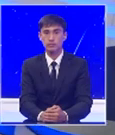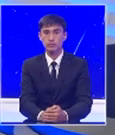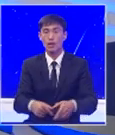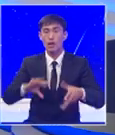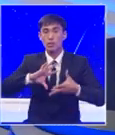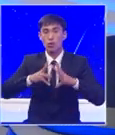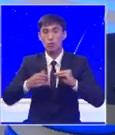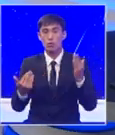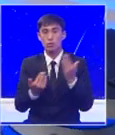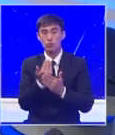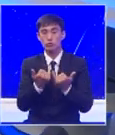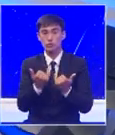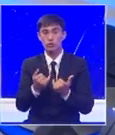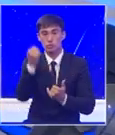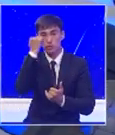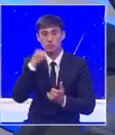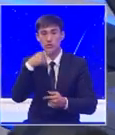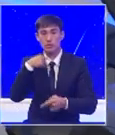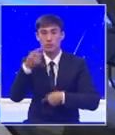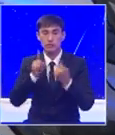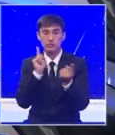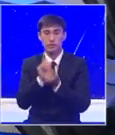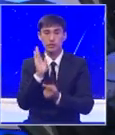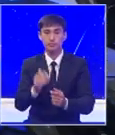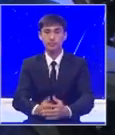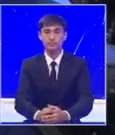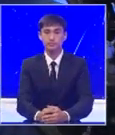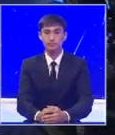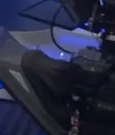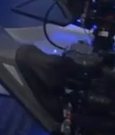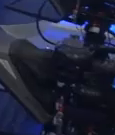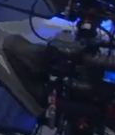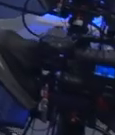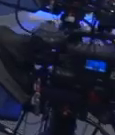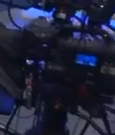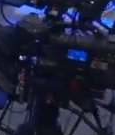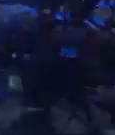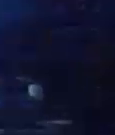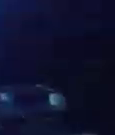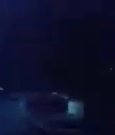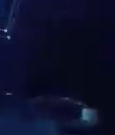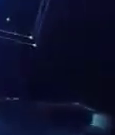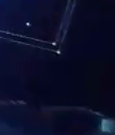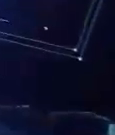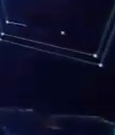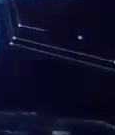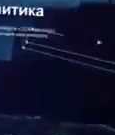Такой была картина уходящего дня. Мы с вами прощаемся. До скорых встреч!